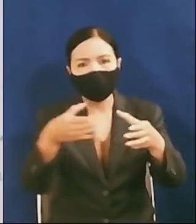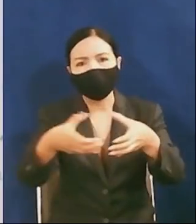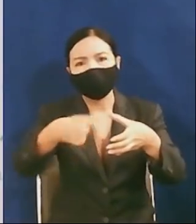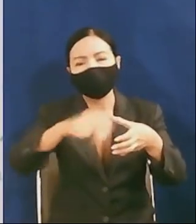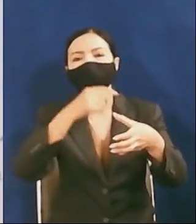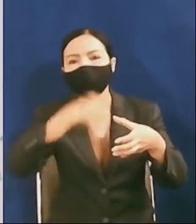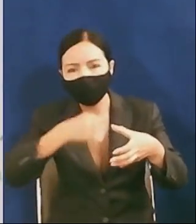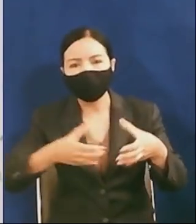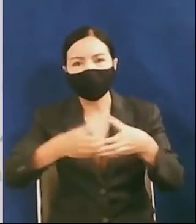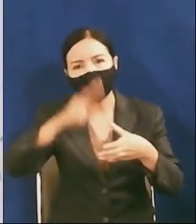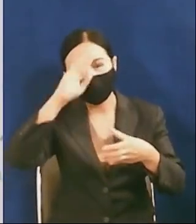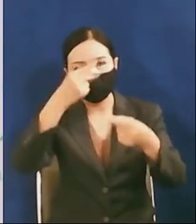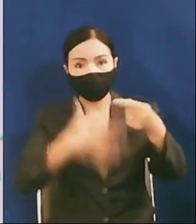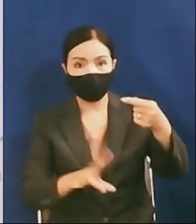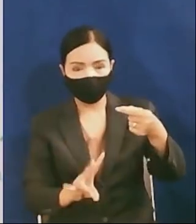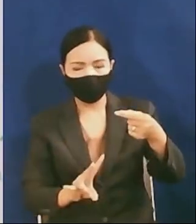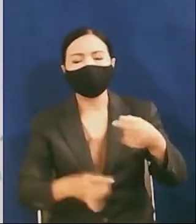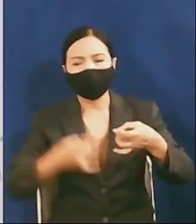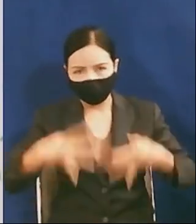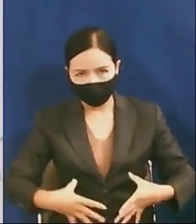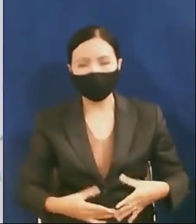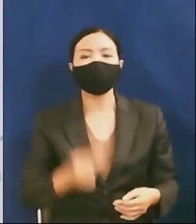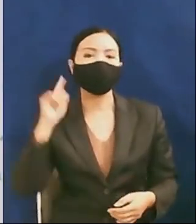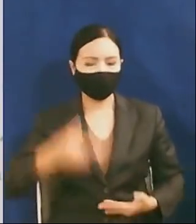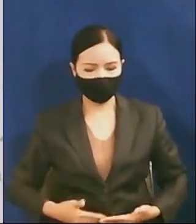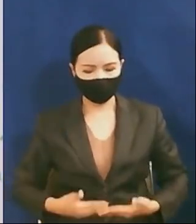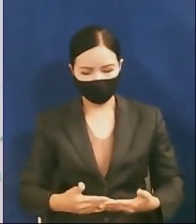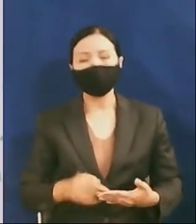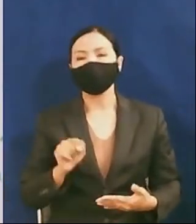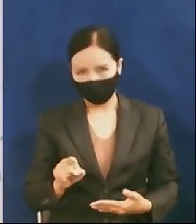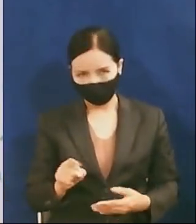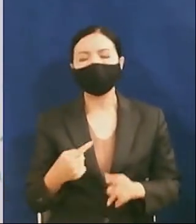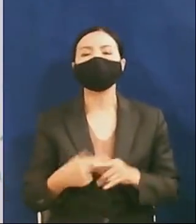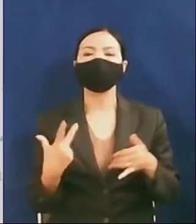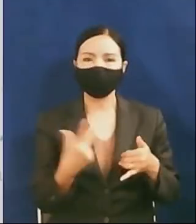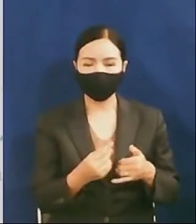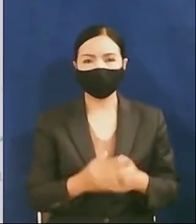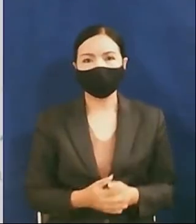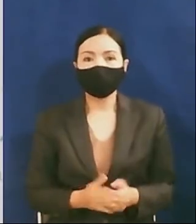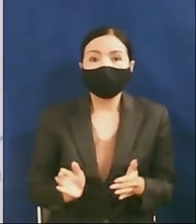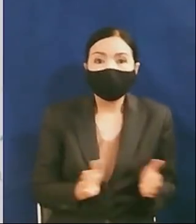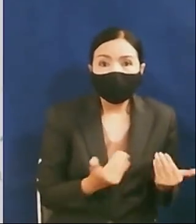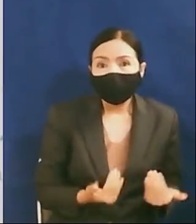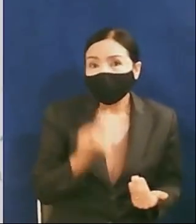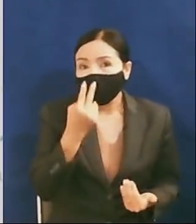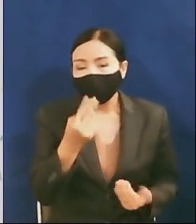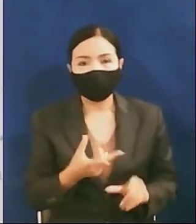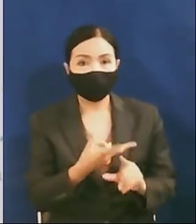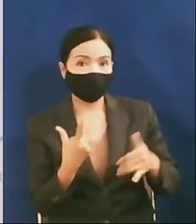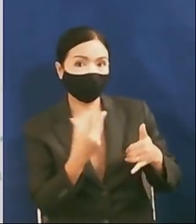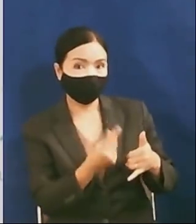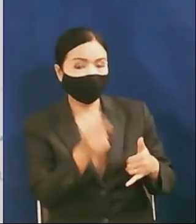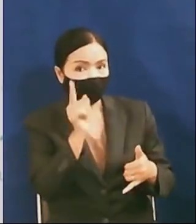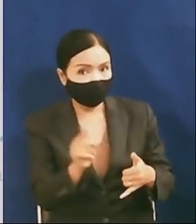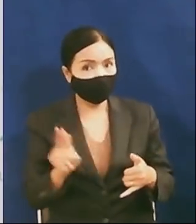อายุกลุ่ม7โรคเรื้อรังที่เป็นกลุ่มเสี่ยงนะคะรวมไปถึงหญิงตั้งครรภ์ด้วยคราวนี้เราลองมาดูกันค่ะว่าวัคซีนมีการฉี